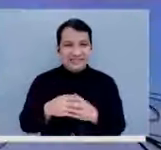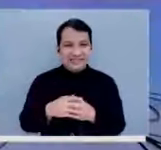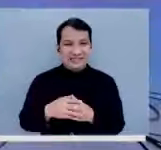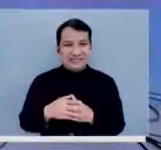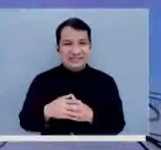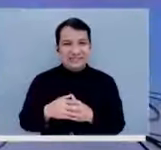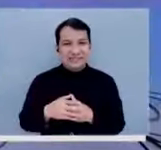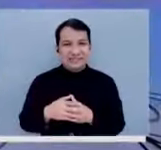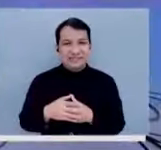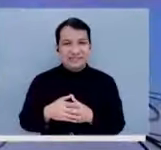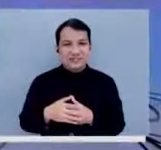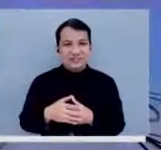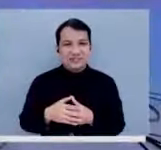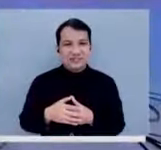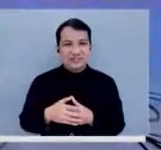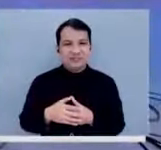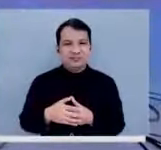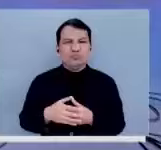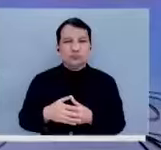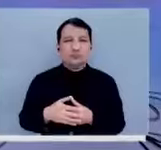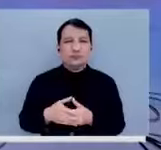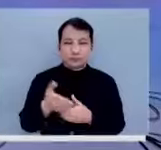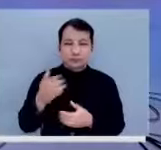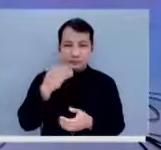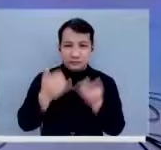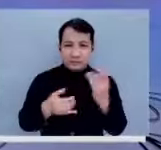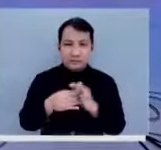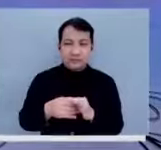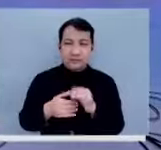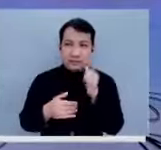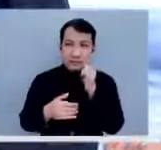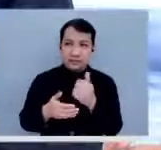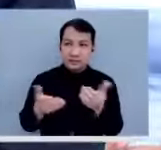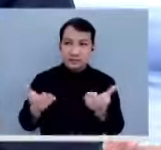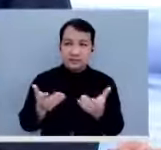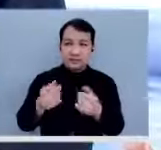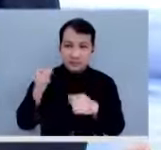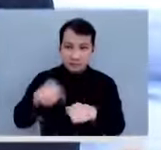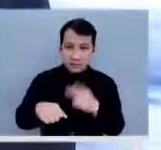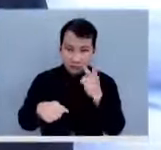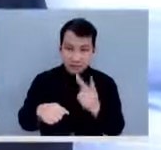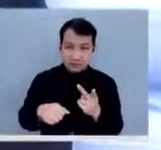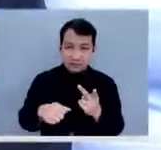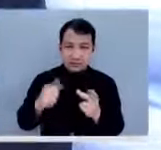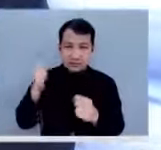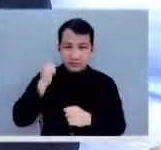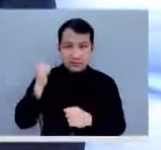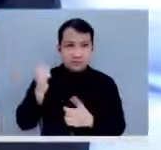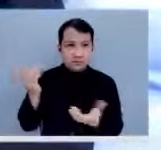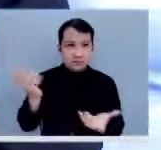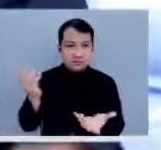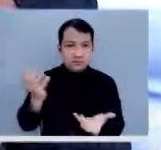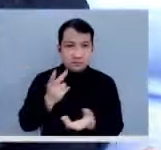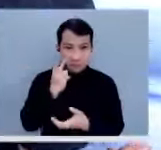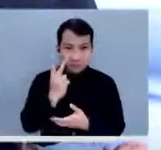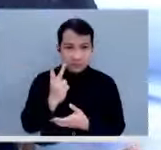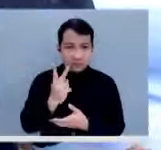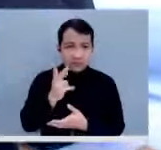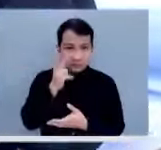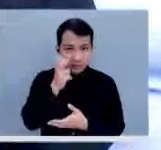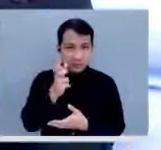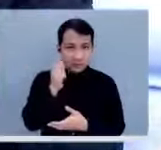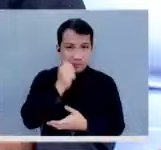Okay. Oh, imbitahin na natin yung mga kapatid natin saan pa nila kayo dapat abangan at the same time kung saan nila mapapakinggan itong babaeng